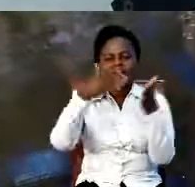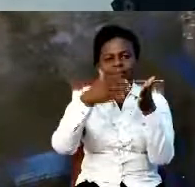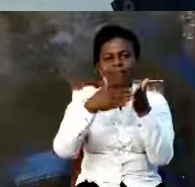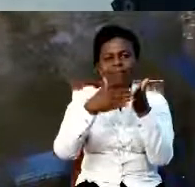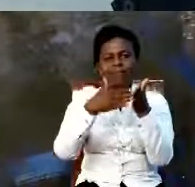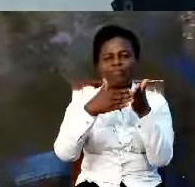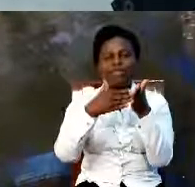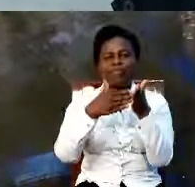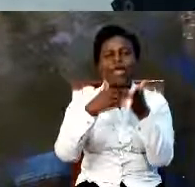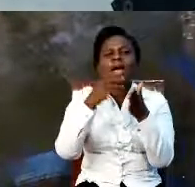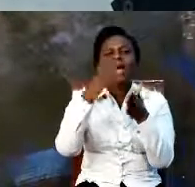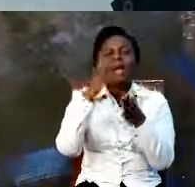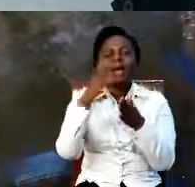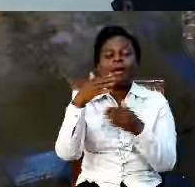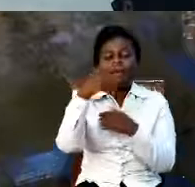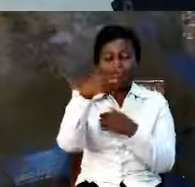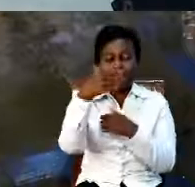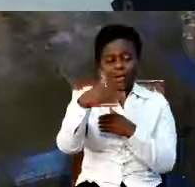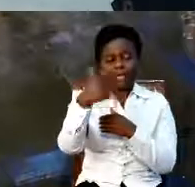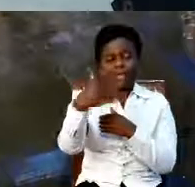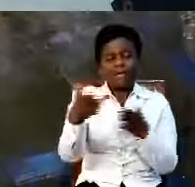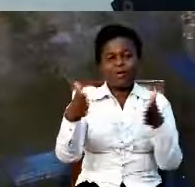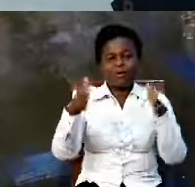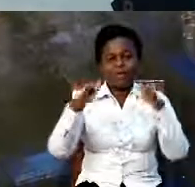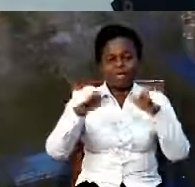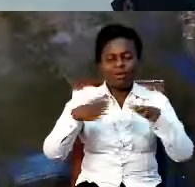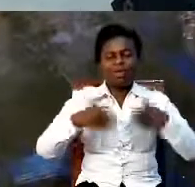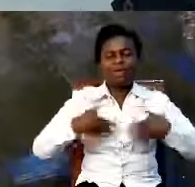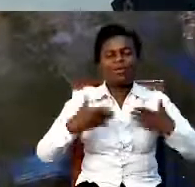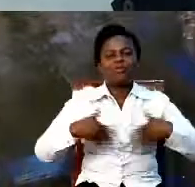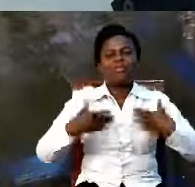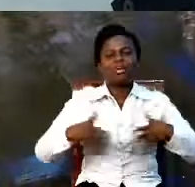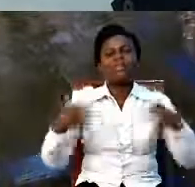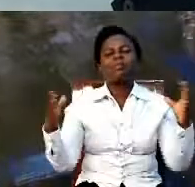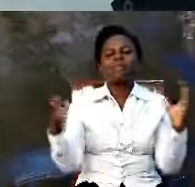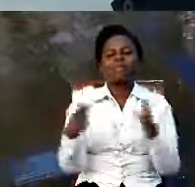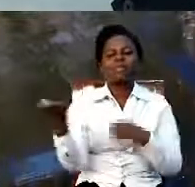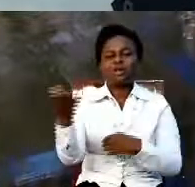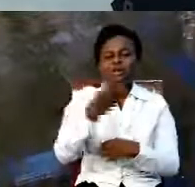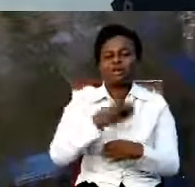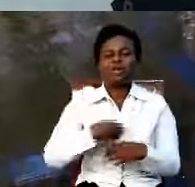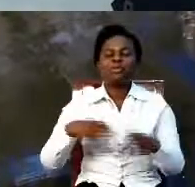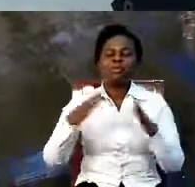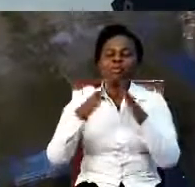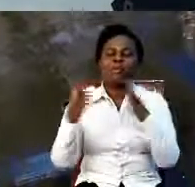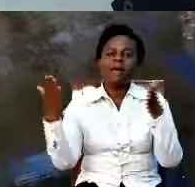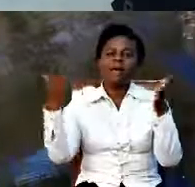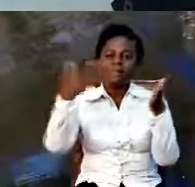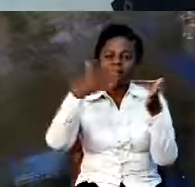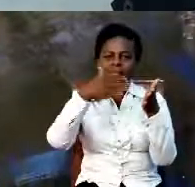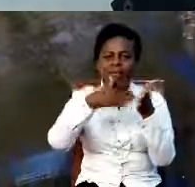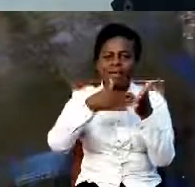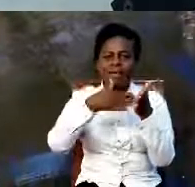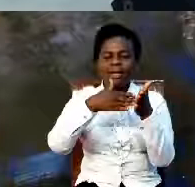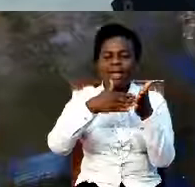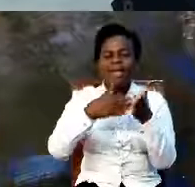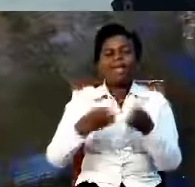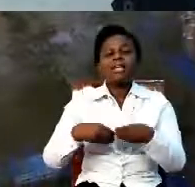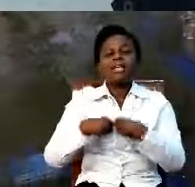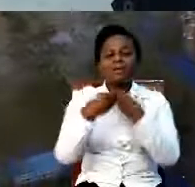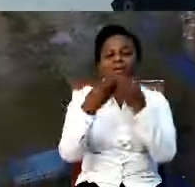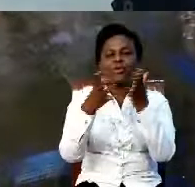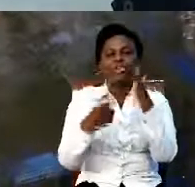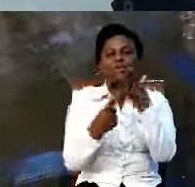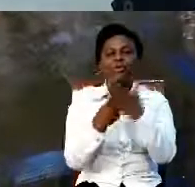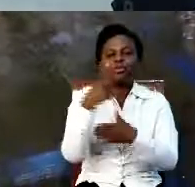Hebu kama unaendelea kubarikiwa na kufurahia mikutano yetu ya nyumbani hatimaye inayokujia